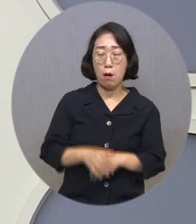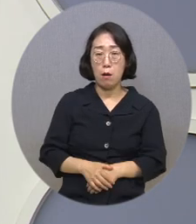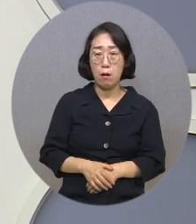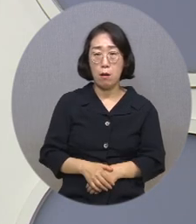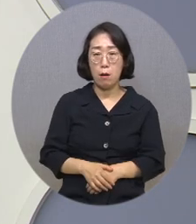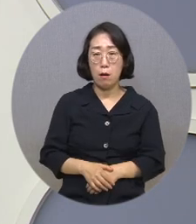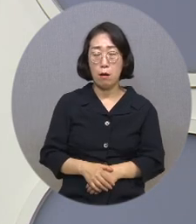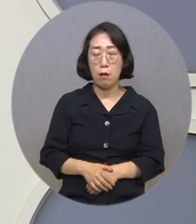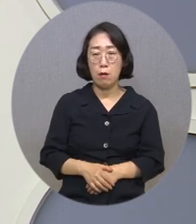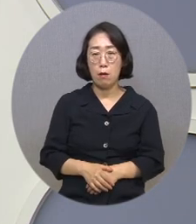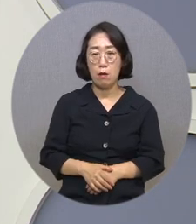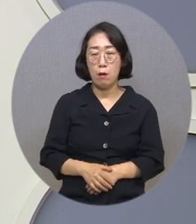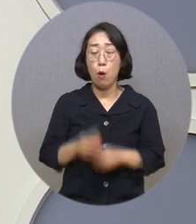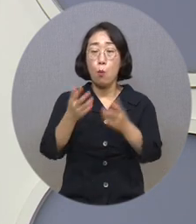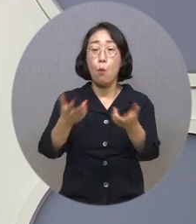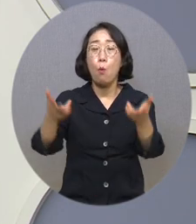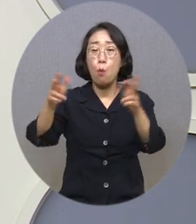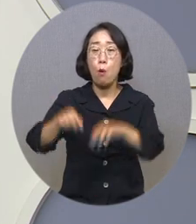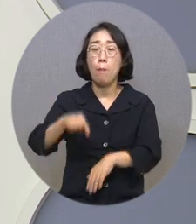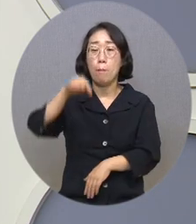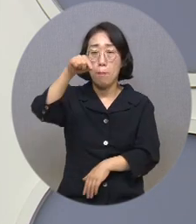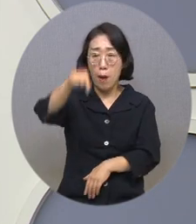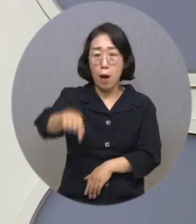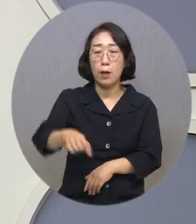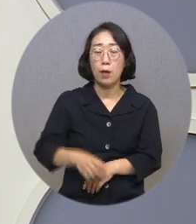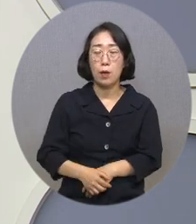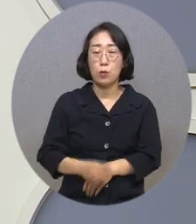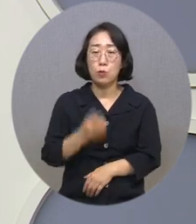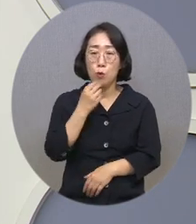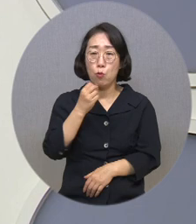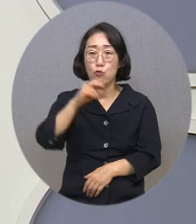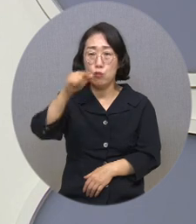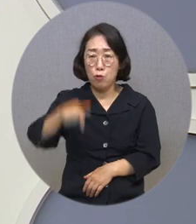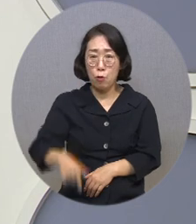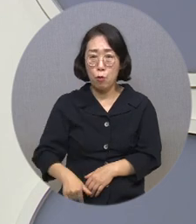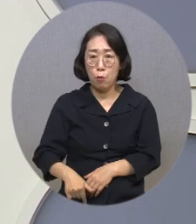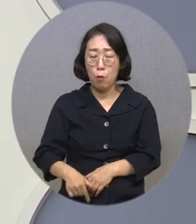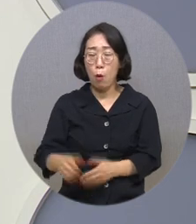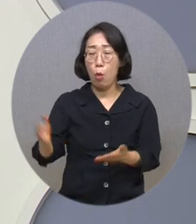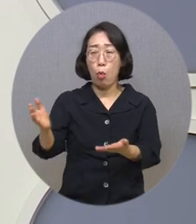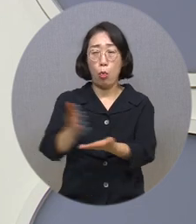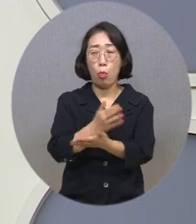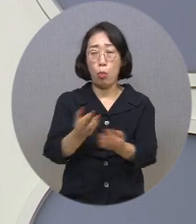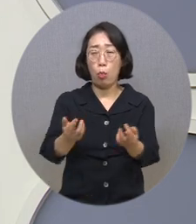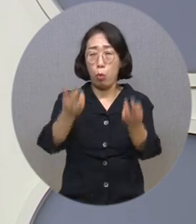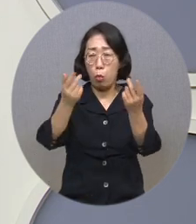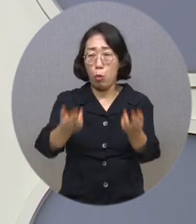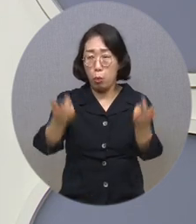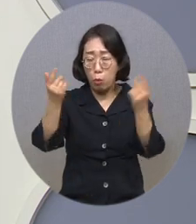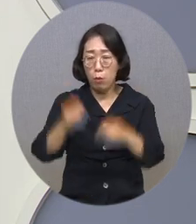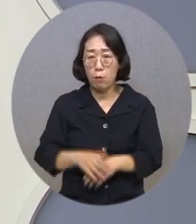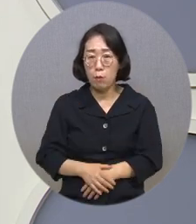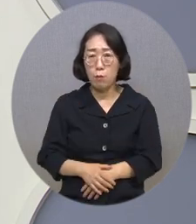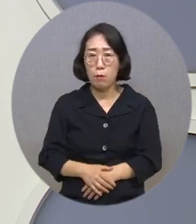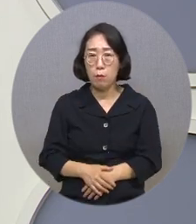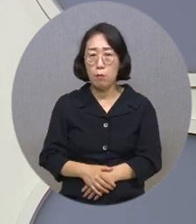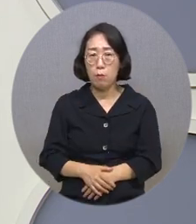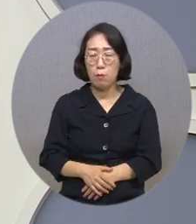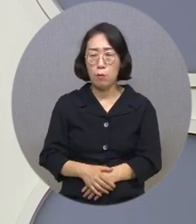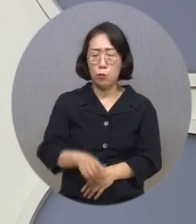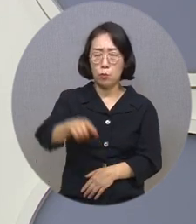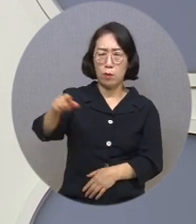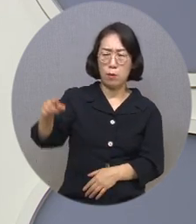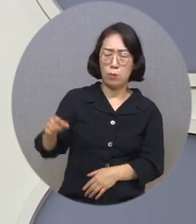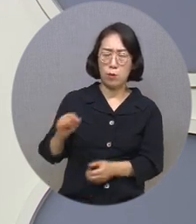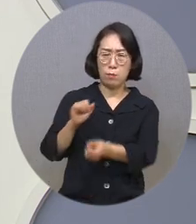막 노출이 돼 있어가지고 너무 힘들어하고 또 코로나 상황에 또 그 옆에 주민들도 굉장히